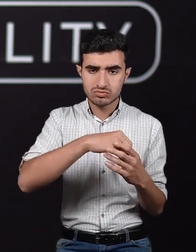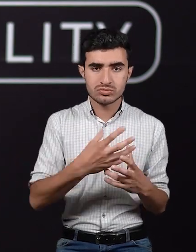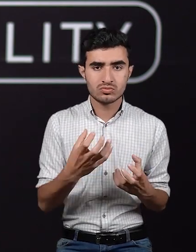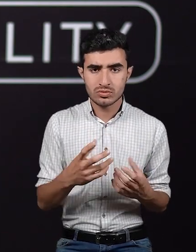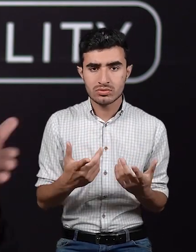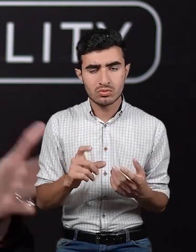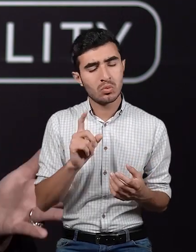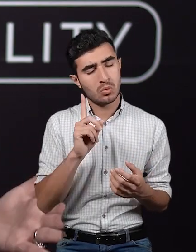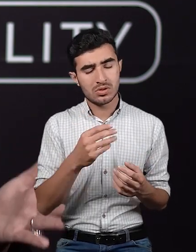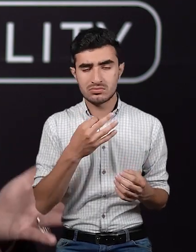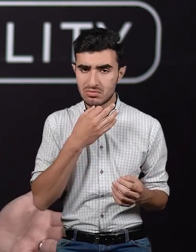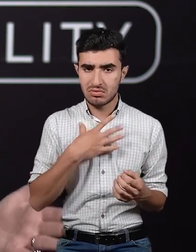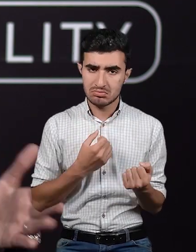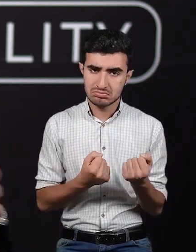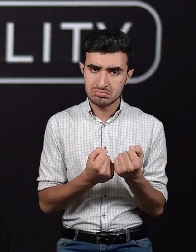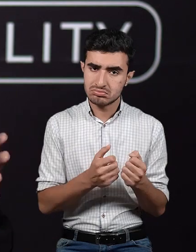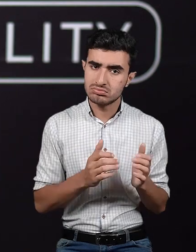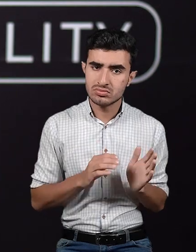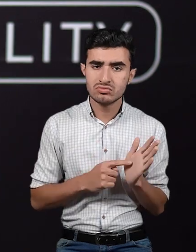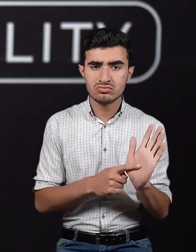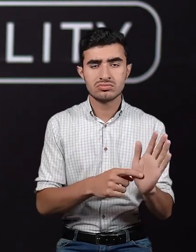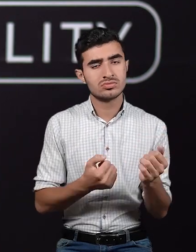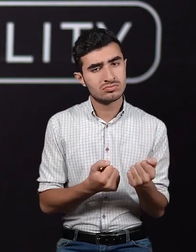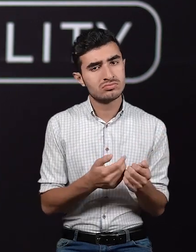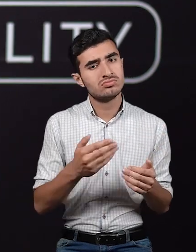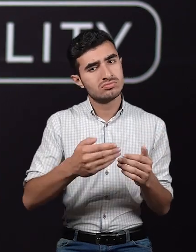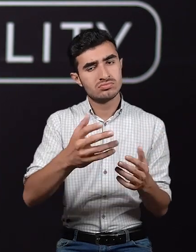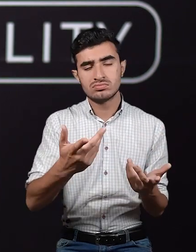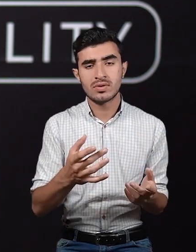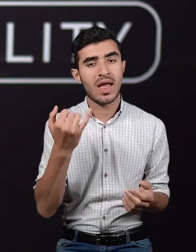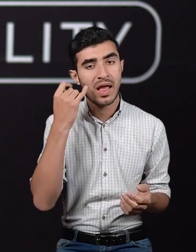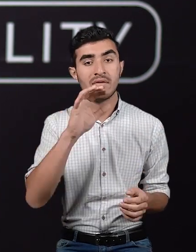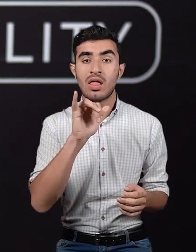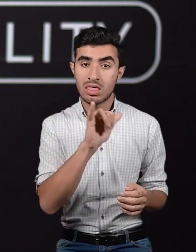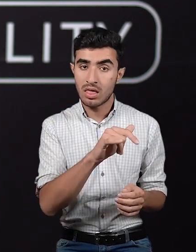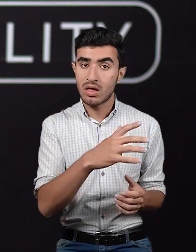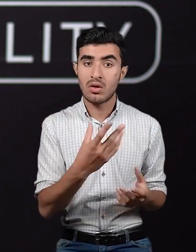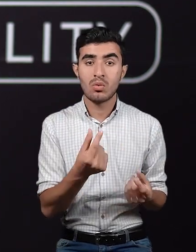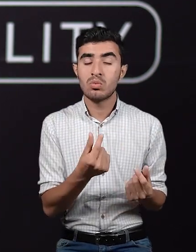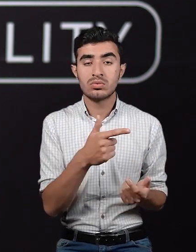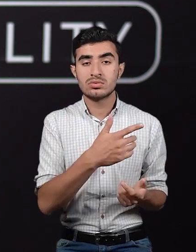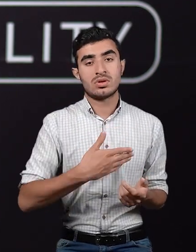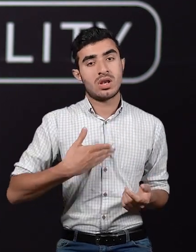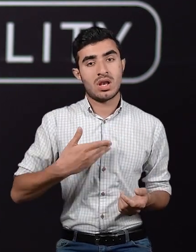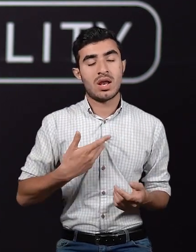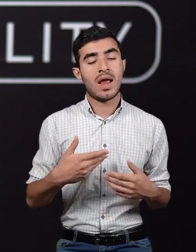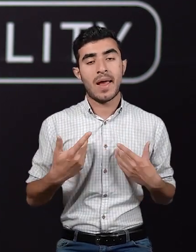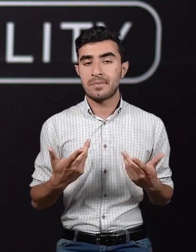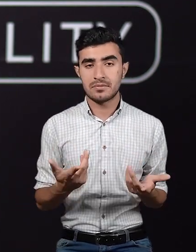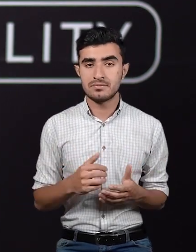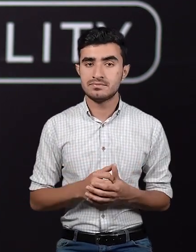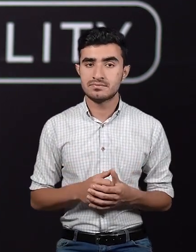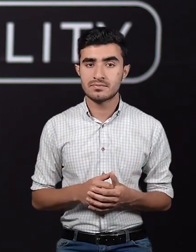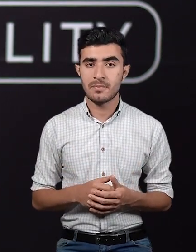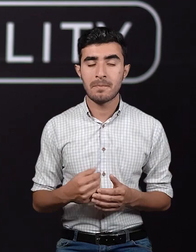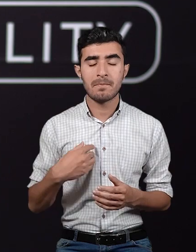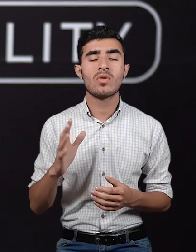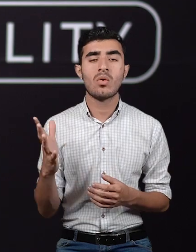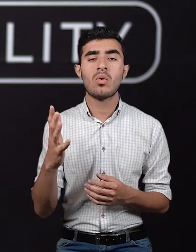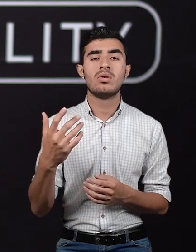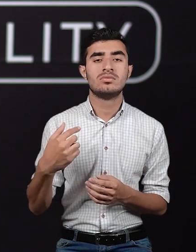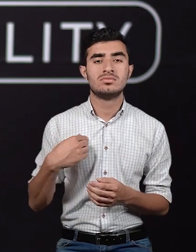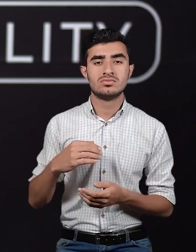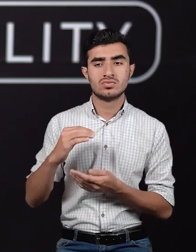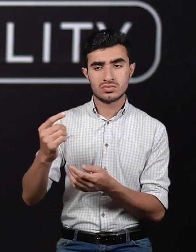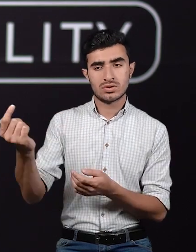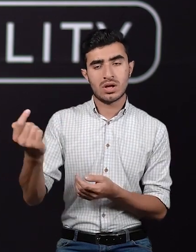family wants to take this up as a career, you should really push them and encourage them if that is what brings them joy. मेरे पास बहुत से students